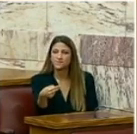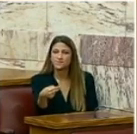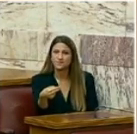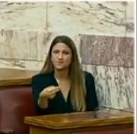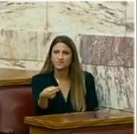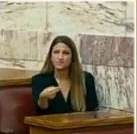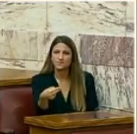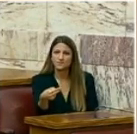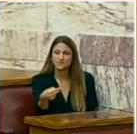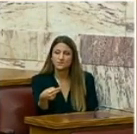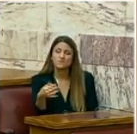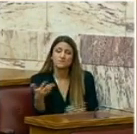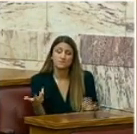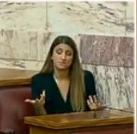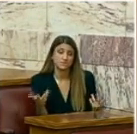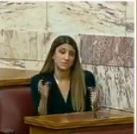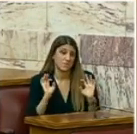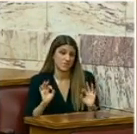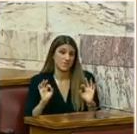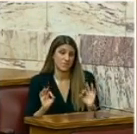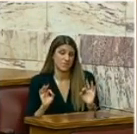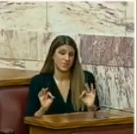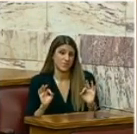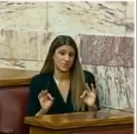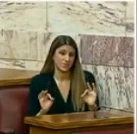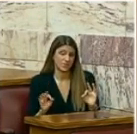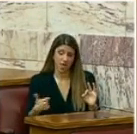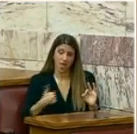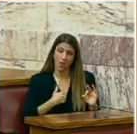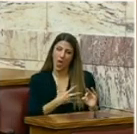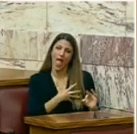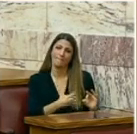έχοντας εμπιστοσύνη προφανώς στην ελληνική δικαιοσύνη,